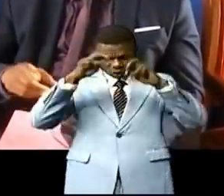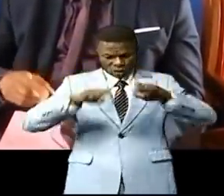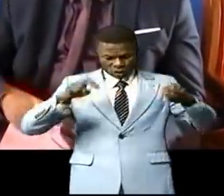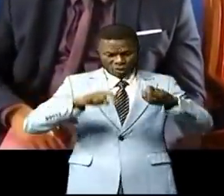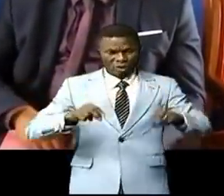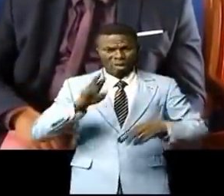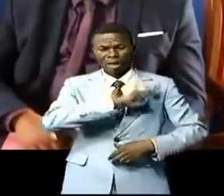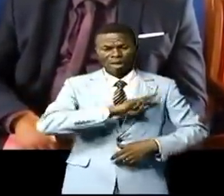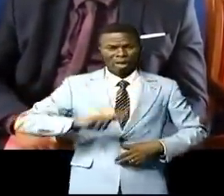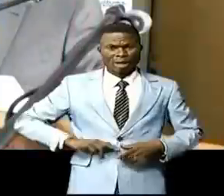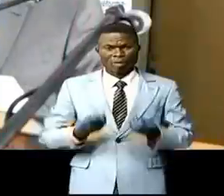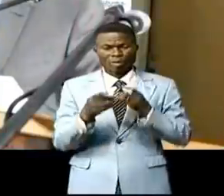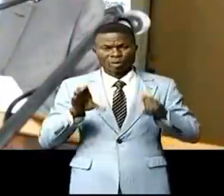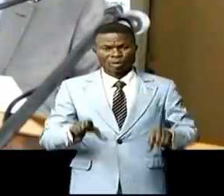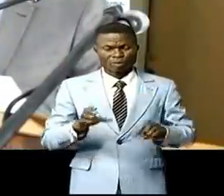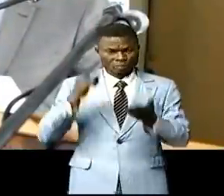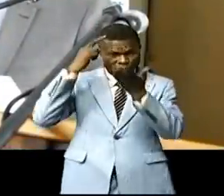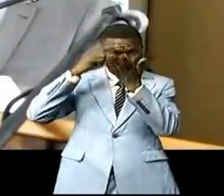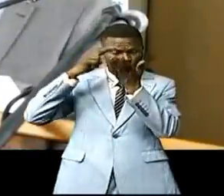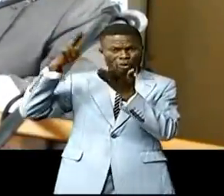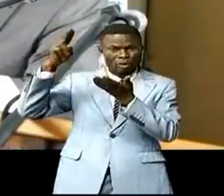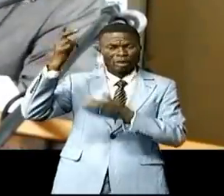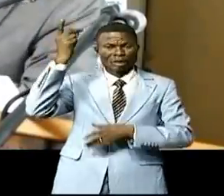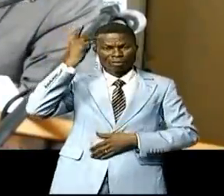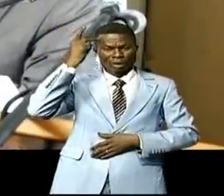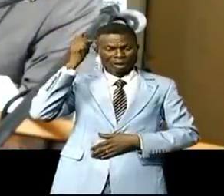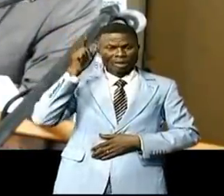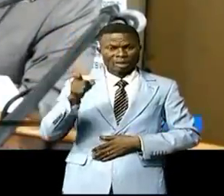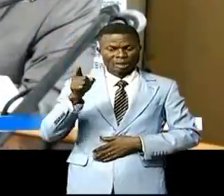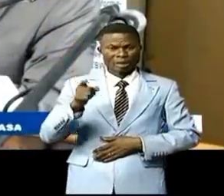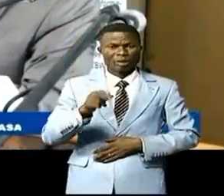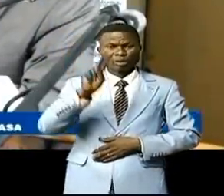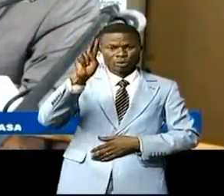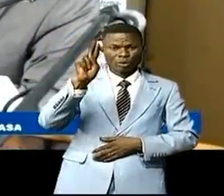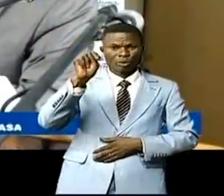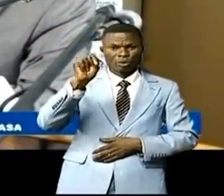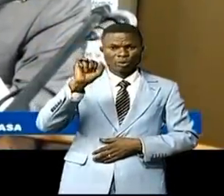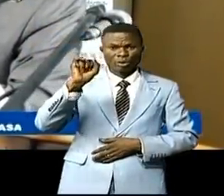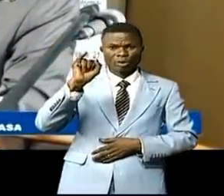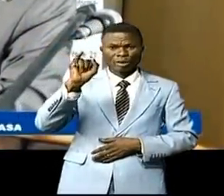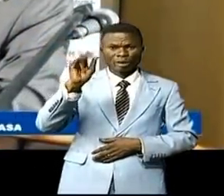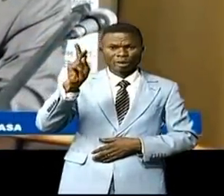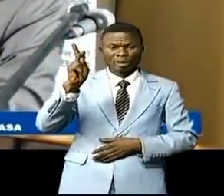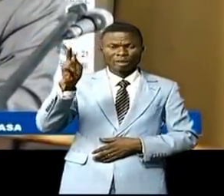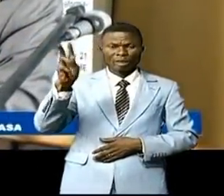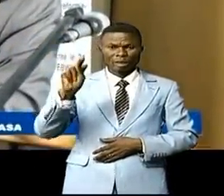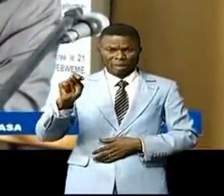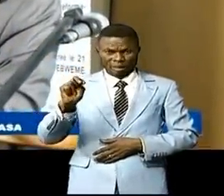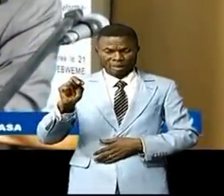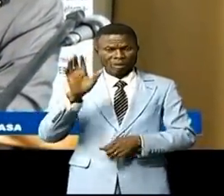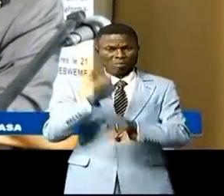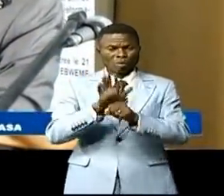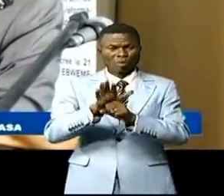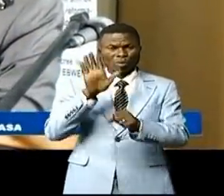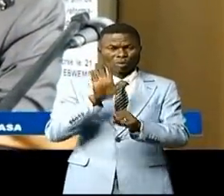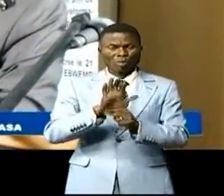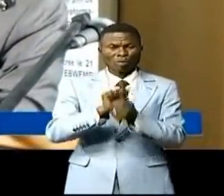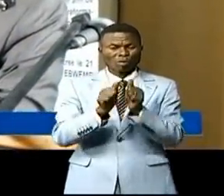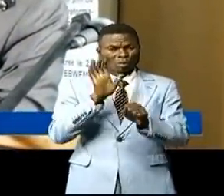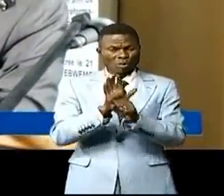en RDC. L'Université de Kinshasa, l'UNIKIN, a d'énormes défis à